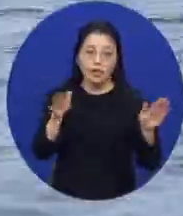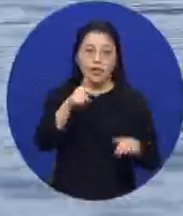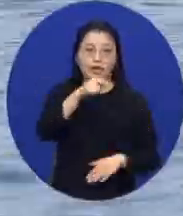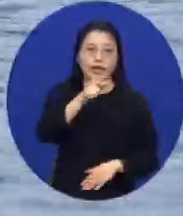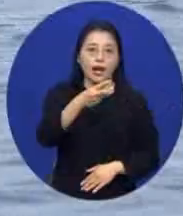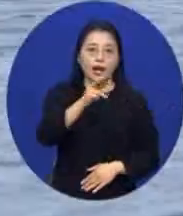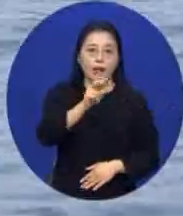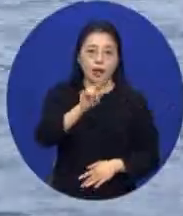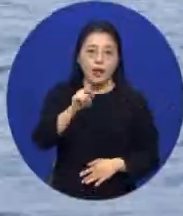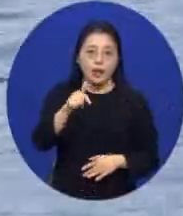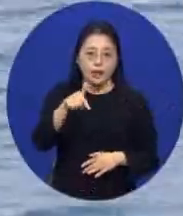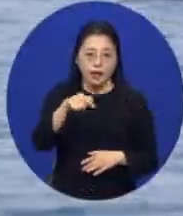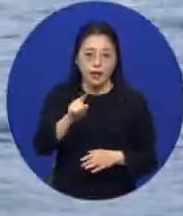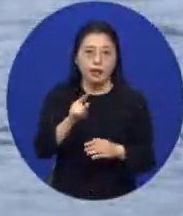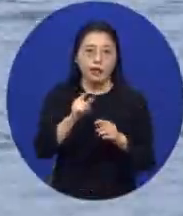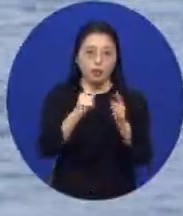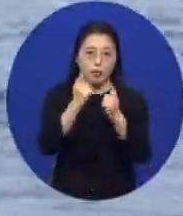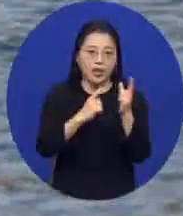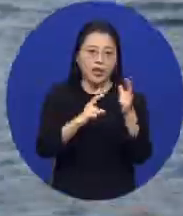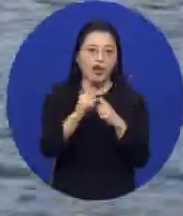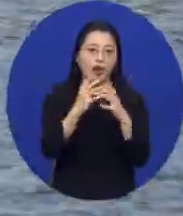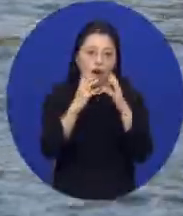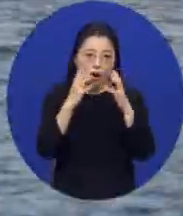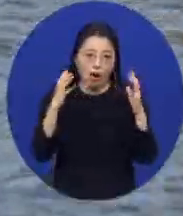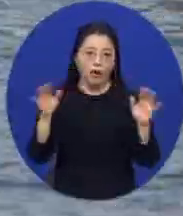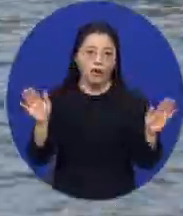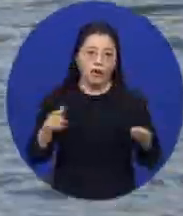끝에 흰색 반점이 있습니다